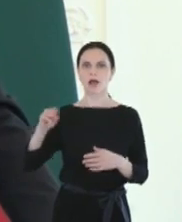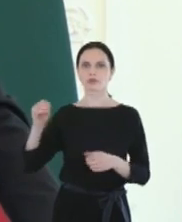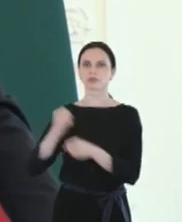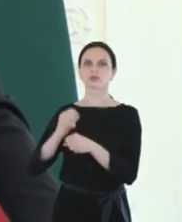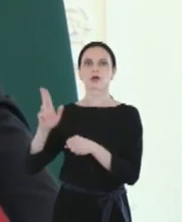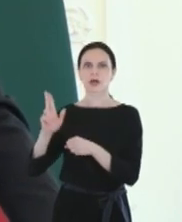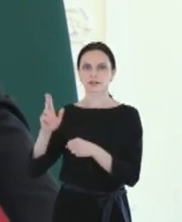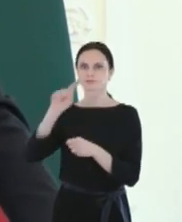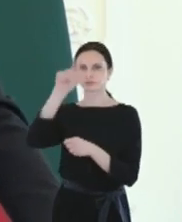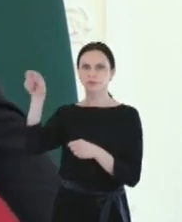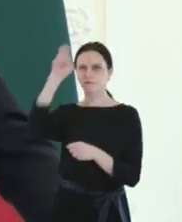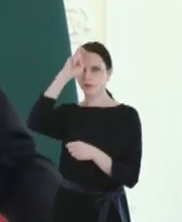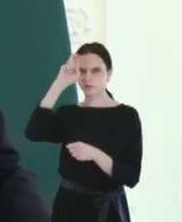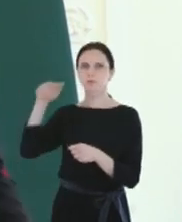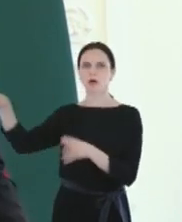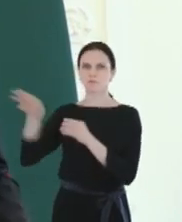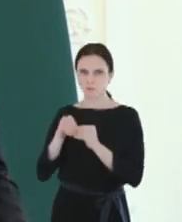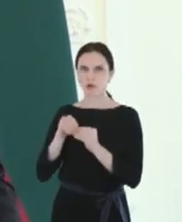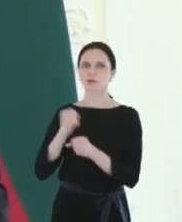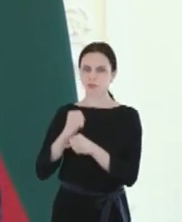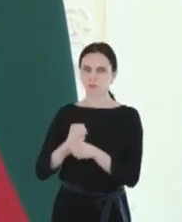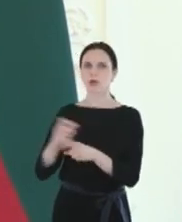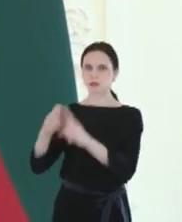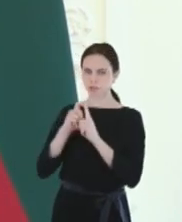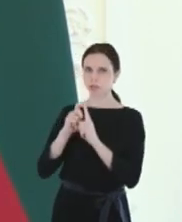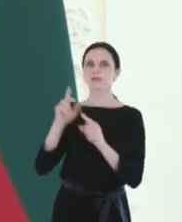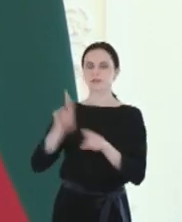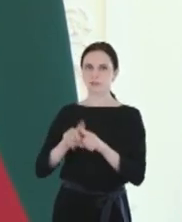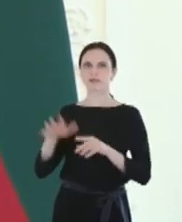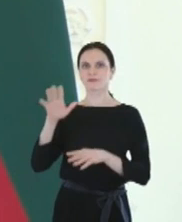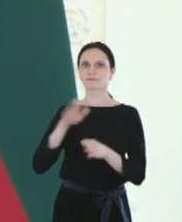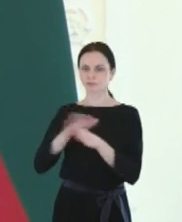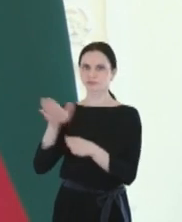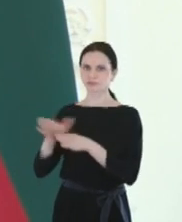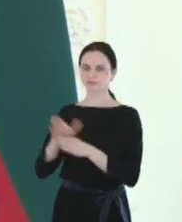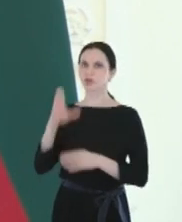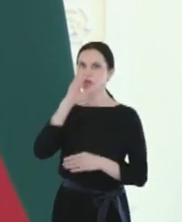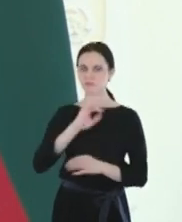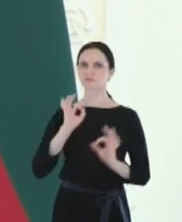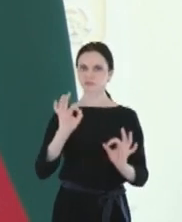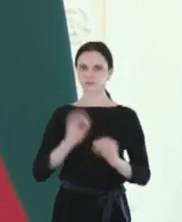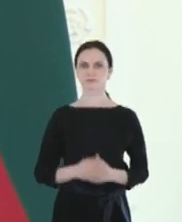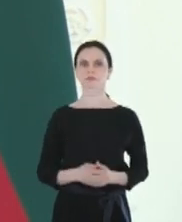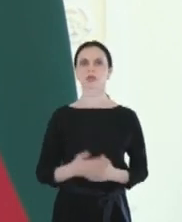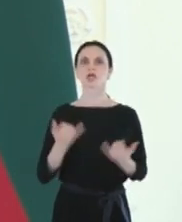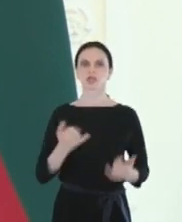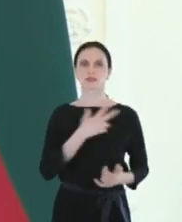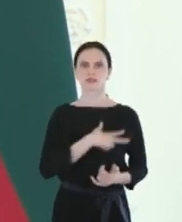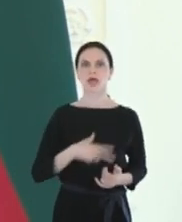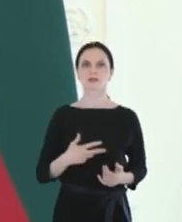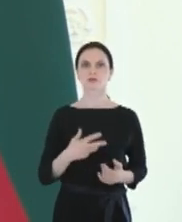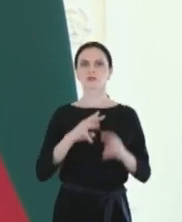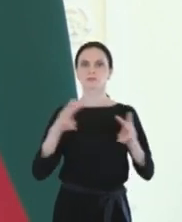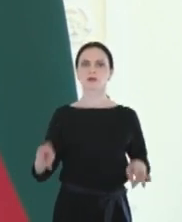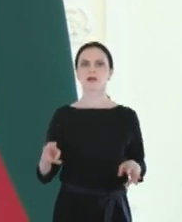tik žodžiais, bet ir konkrečiais veiksmais. Su Danijos premjere šiandien kalbėjome apie tai, kad privalome ir